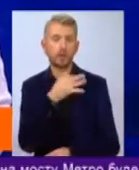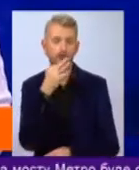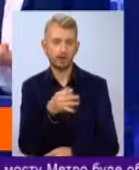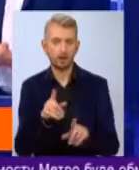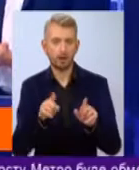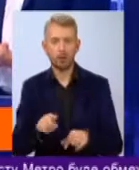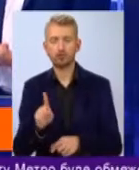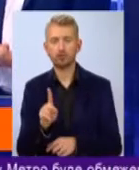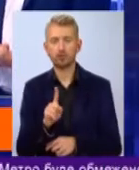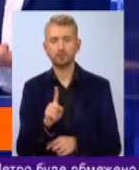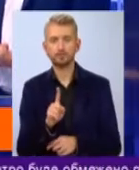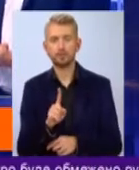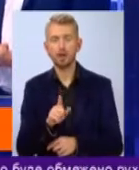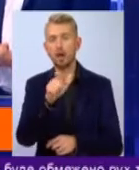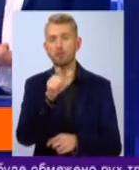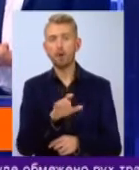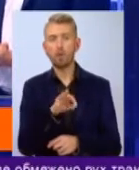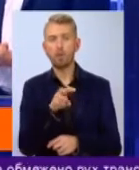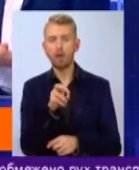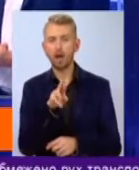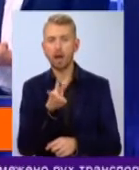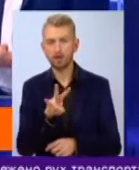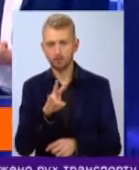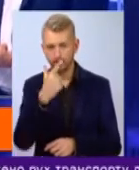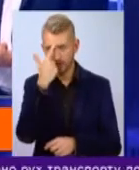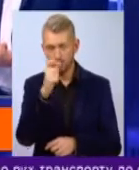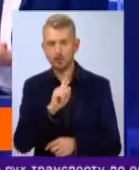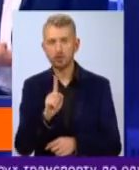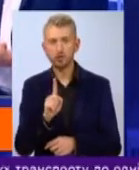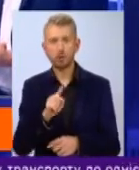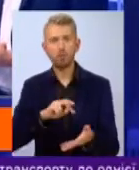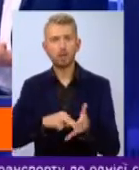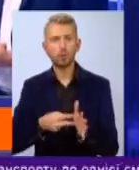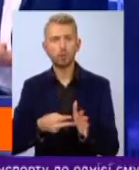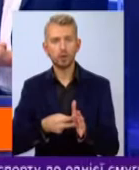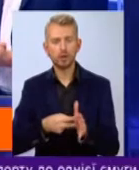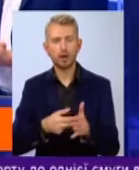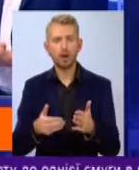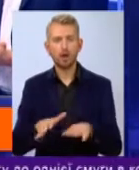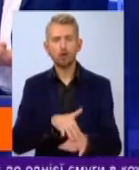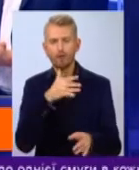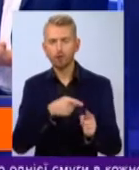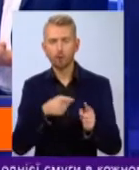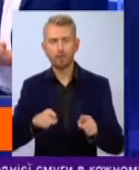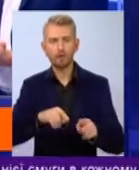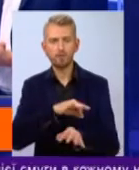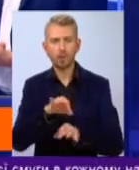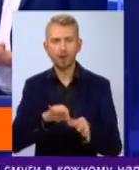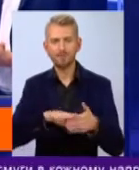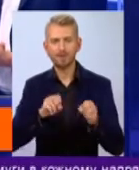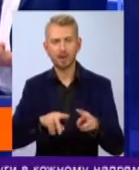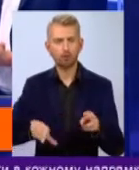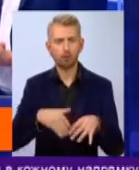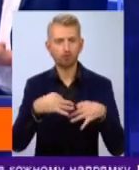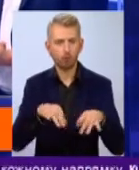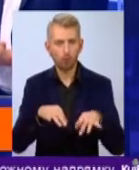що пан Омелян заявляв, що планується довгостроковий проєкт з безпеки дорожнього руху,